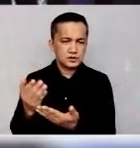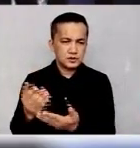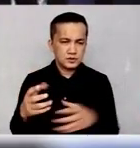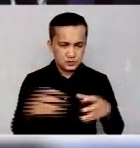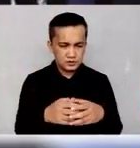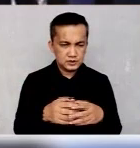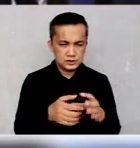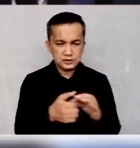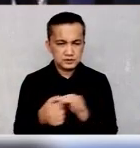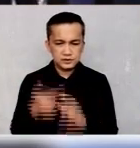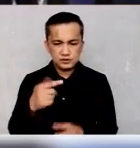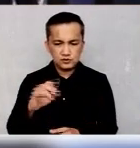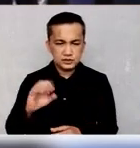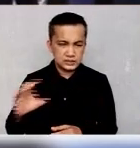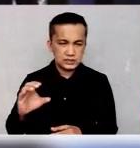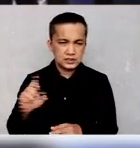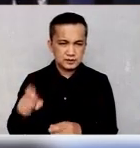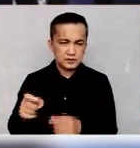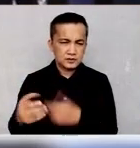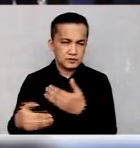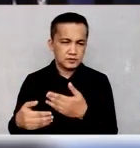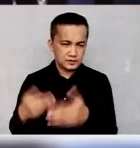sa GOCC daw ang dapat na humawak dito.